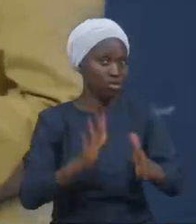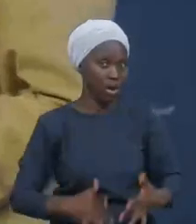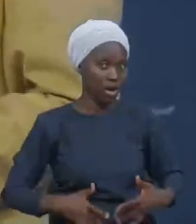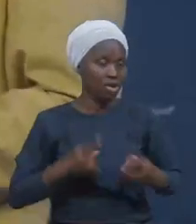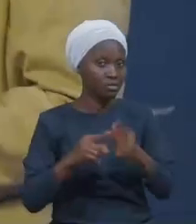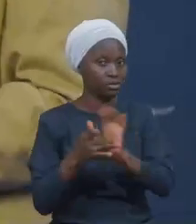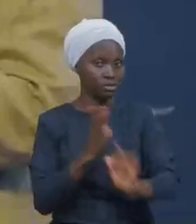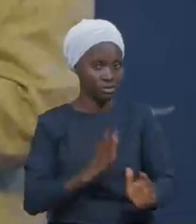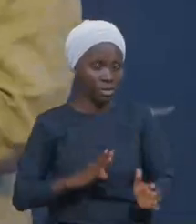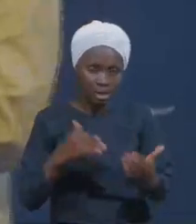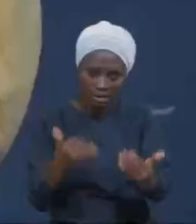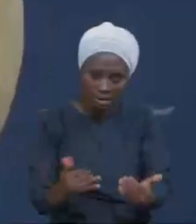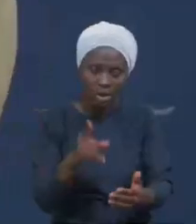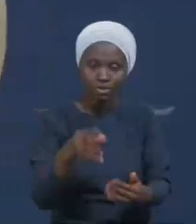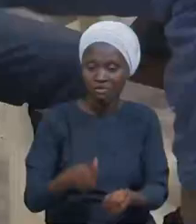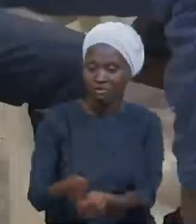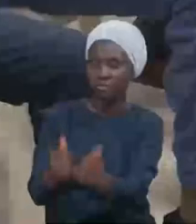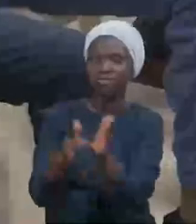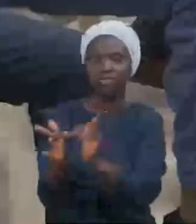tu vas maintenant suivre Jésus dans le chemin.